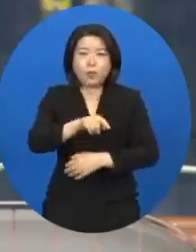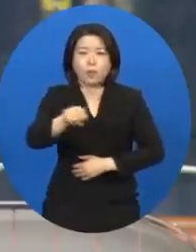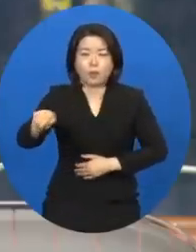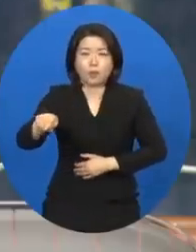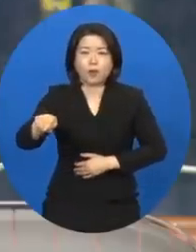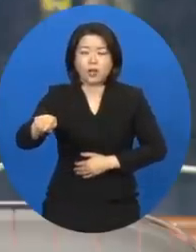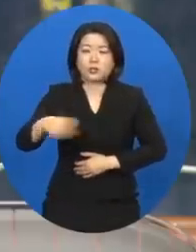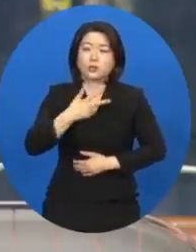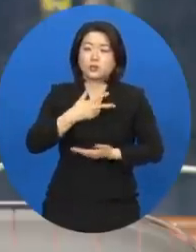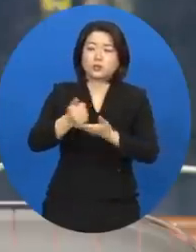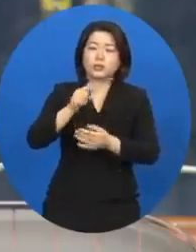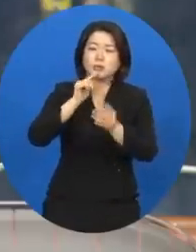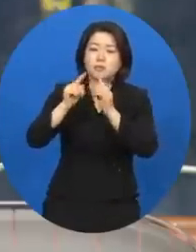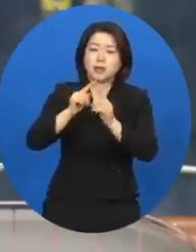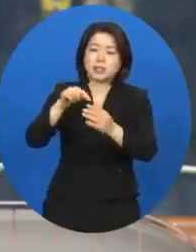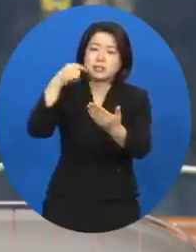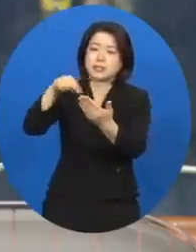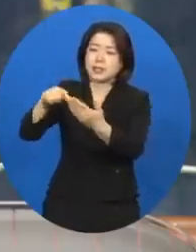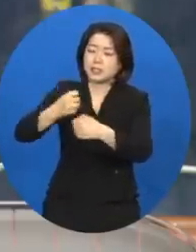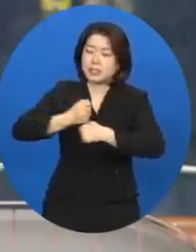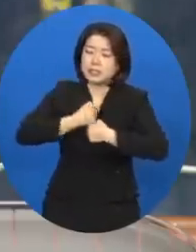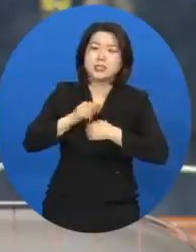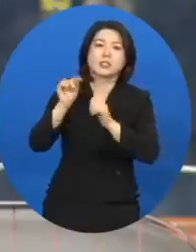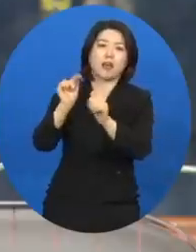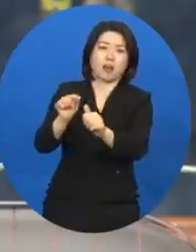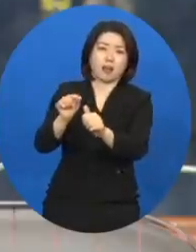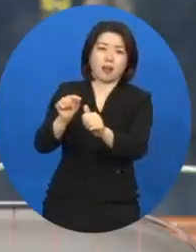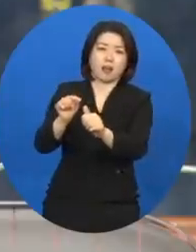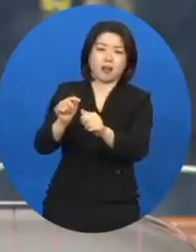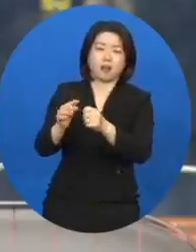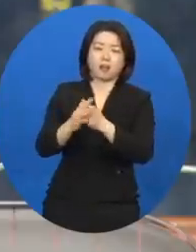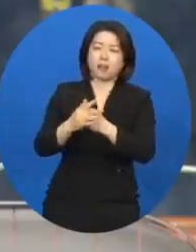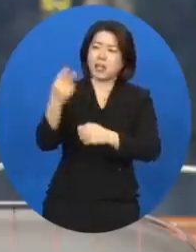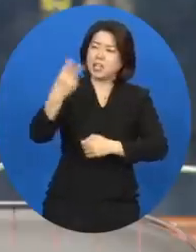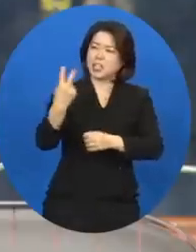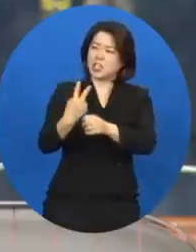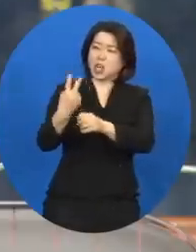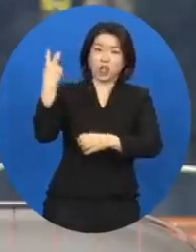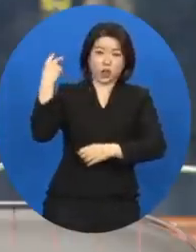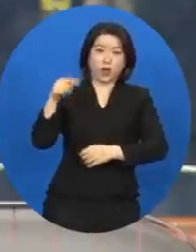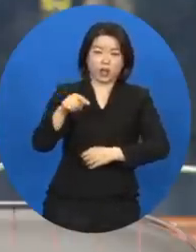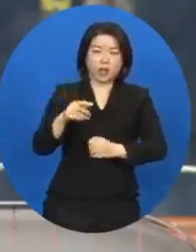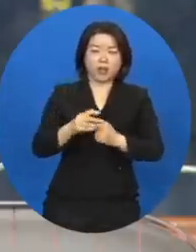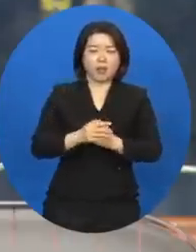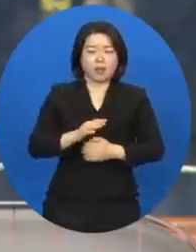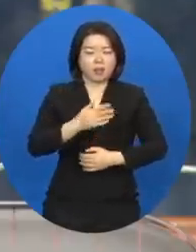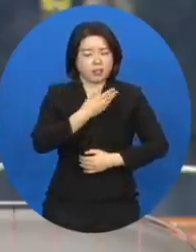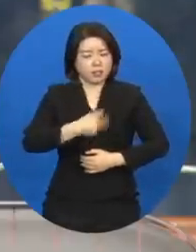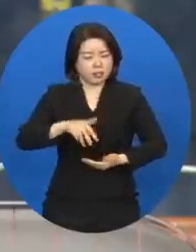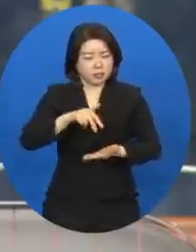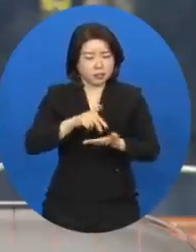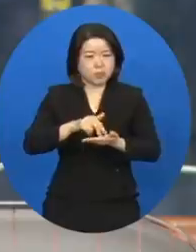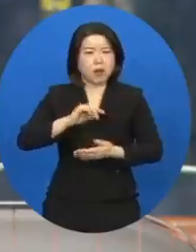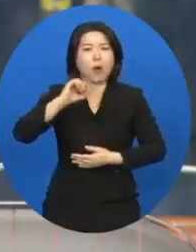주의 말씀을 가르쳐 지키게 하라는 것. 2000년 전 제자들에게는 진짜 불가능한